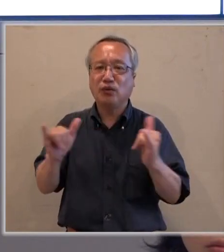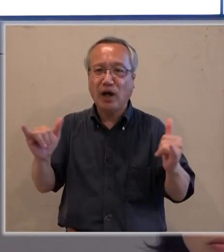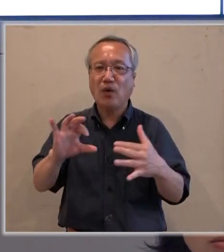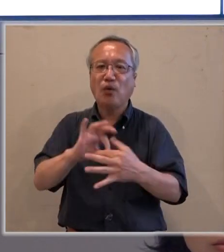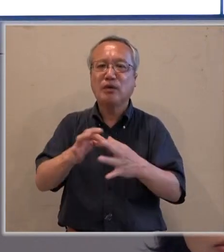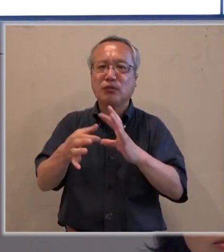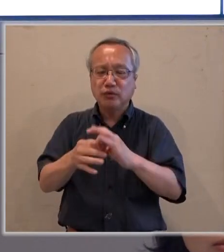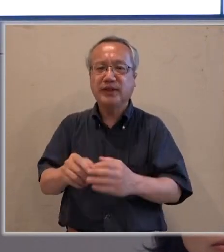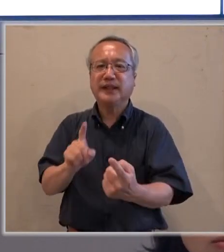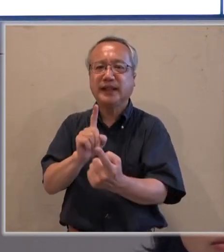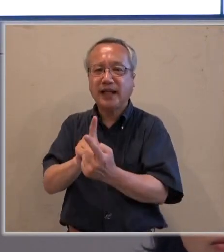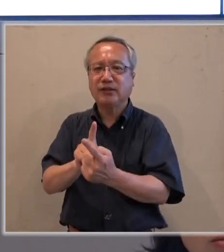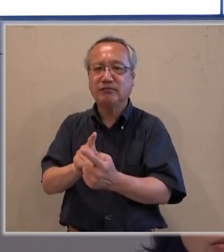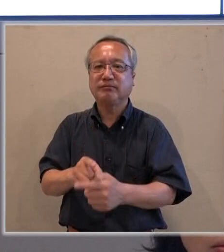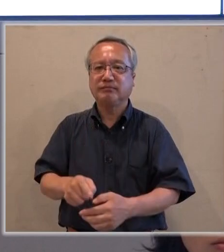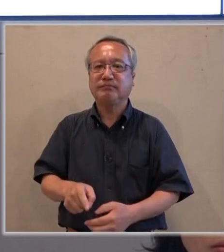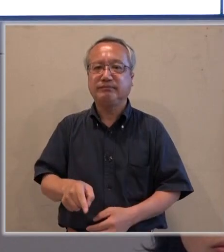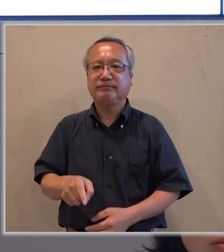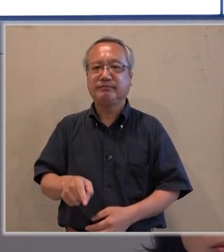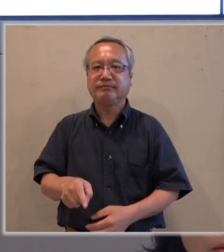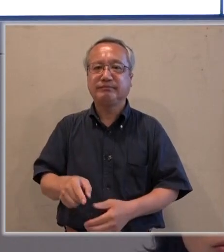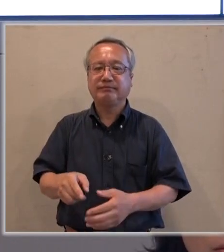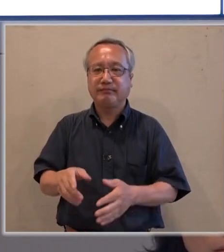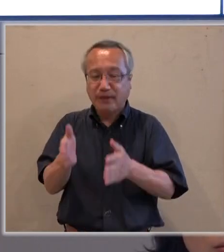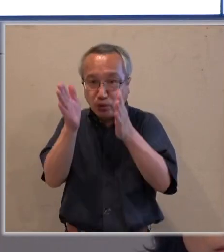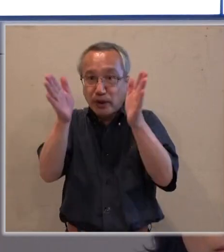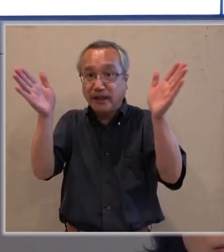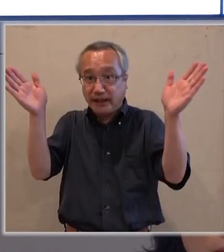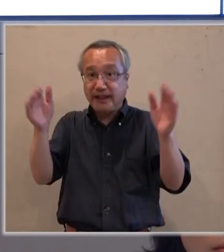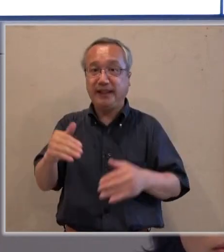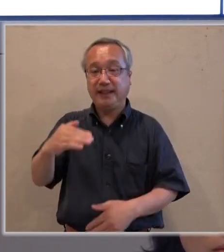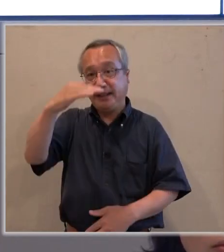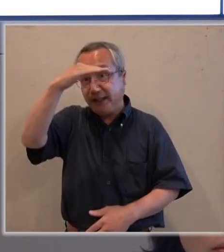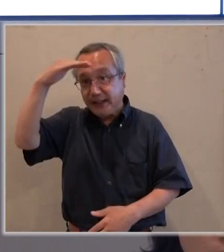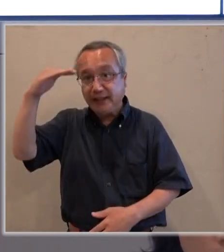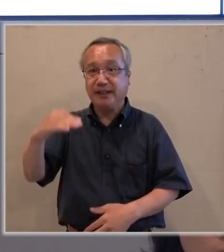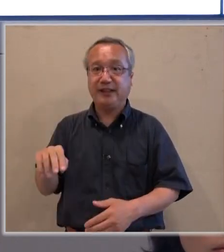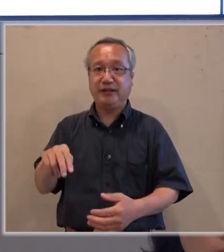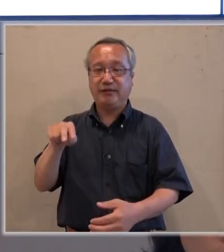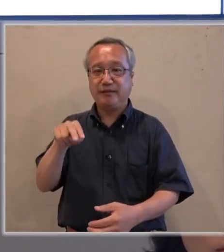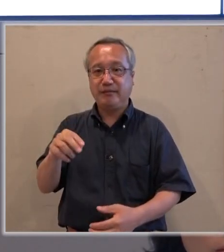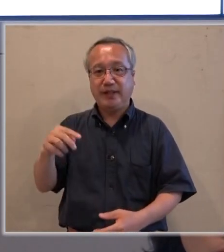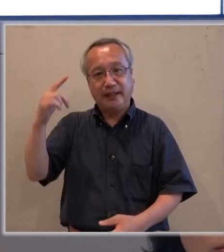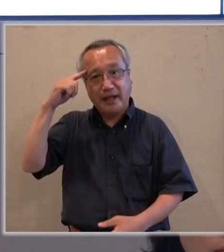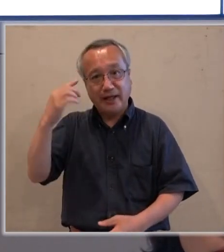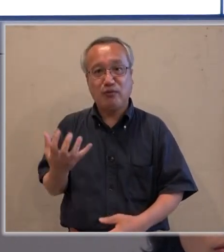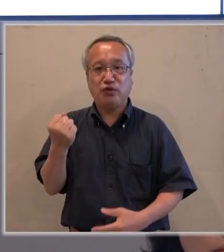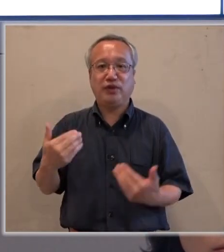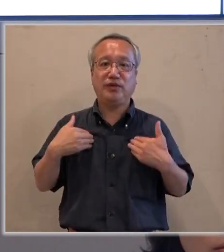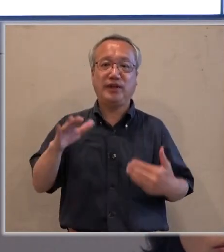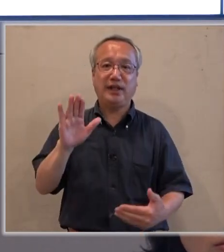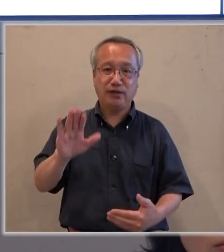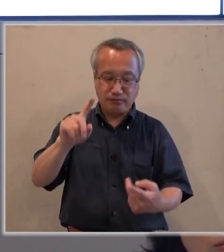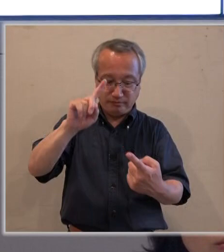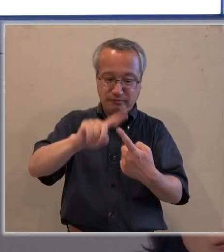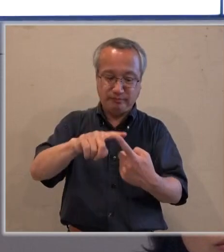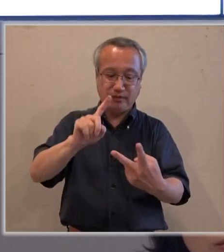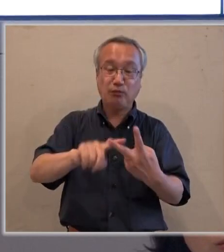ある程度悲観的な目を持って関わっていく必要があるのではないかというところが思っているというところが1点目の答えです。で、2点目の答え